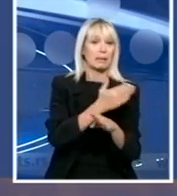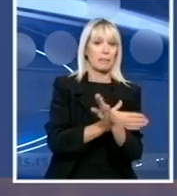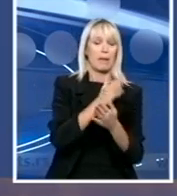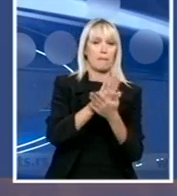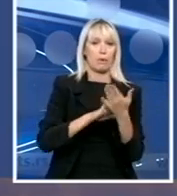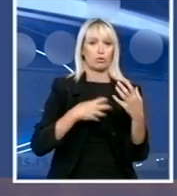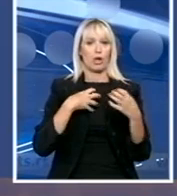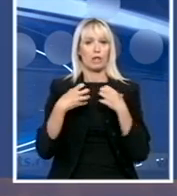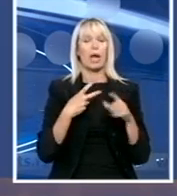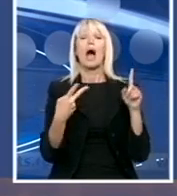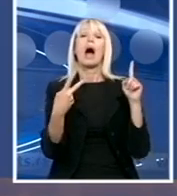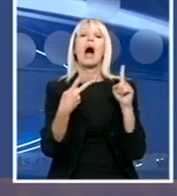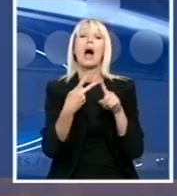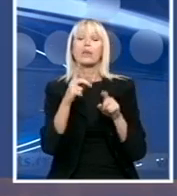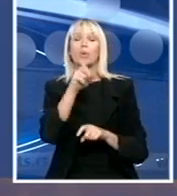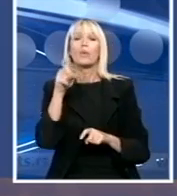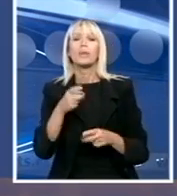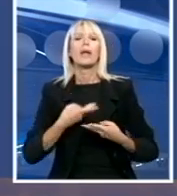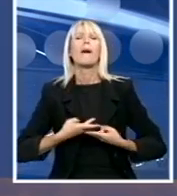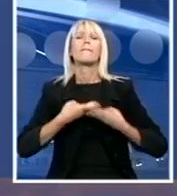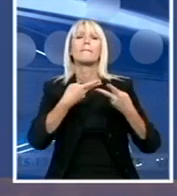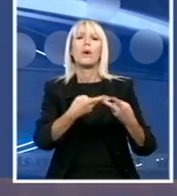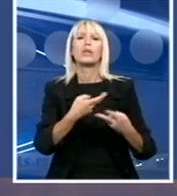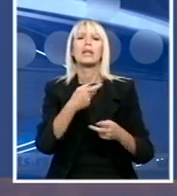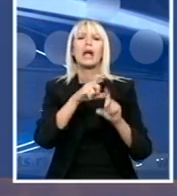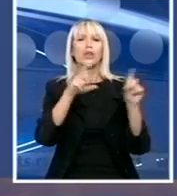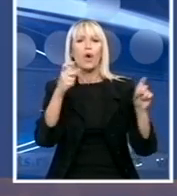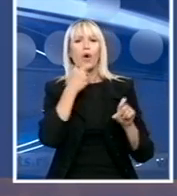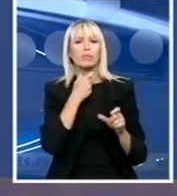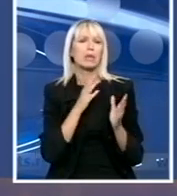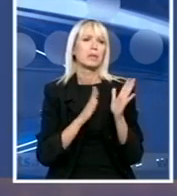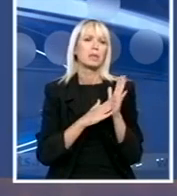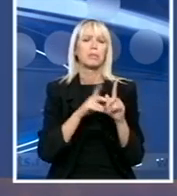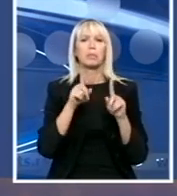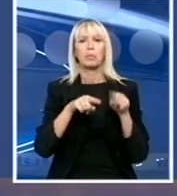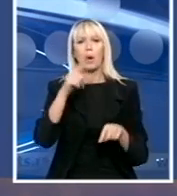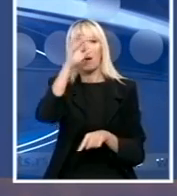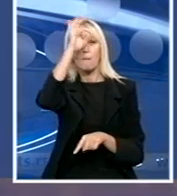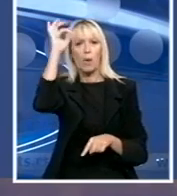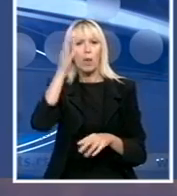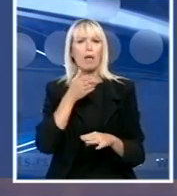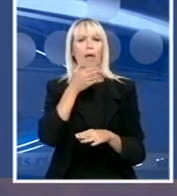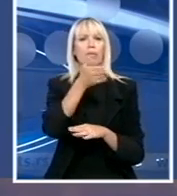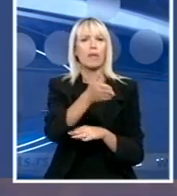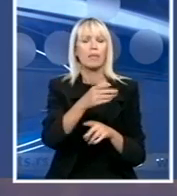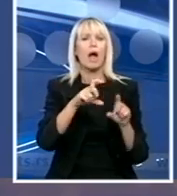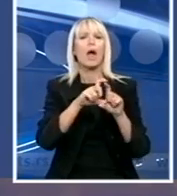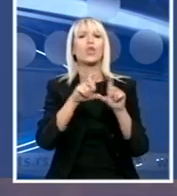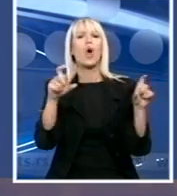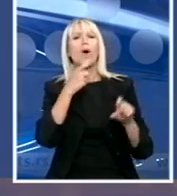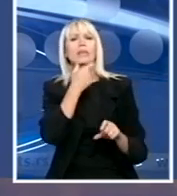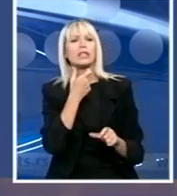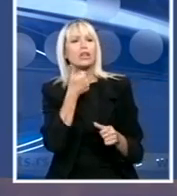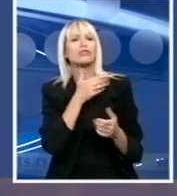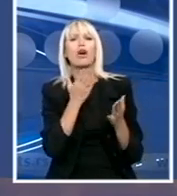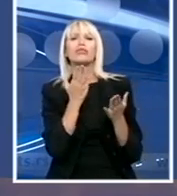na posete staračkim domovima. Pa samo kratko da kažemo, kada neko u ponedeljak ode u starački dom, koje će mere morati da poštuje? Koliko